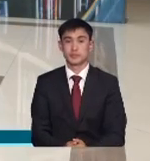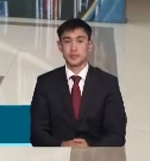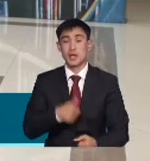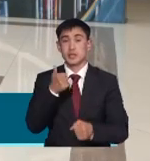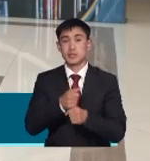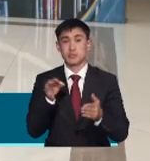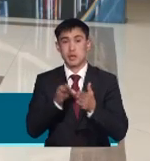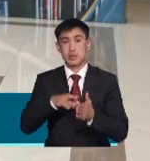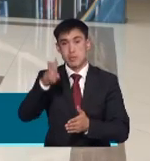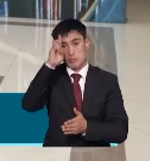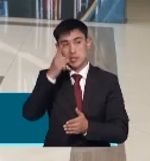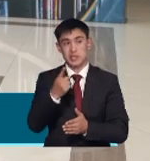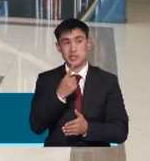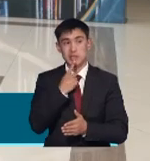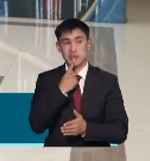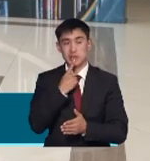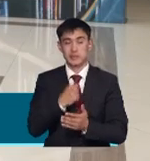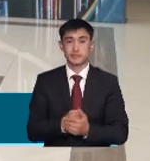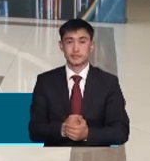бұл мемлекеттік